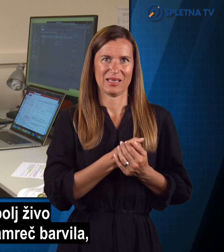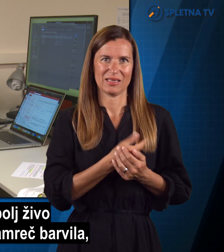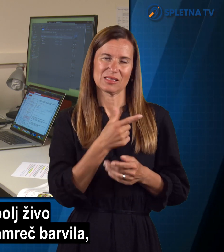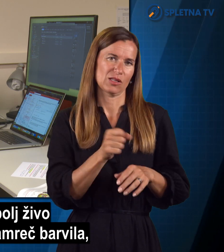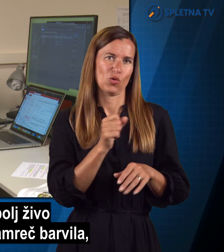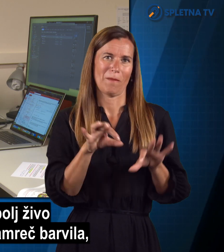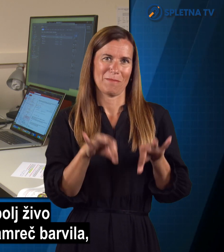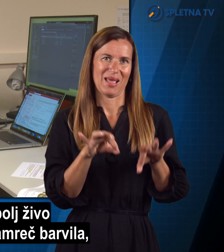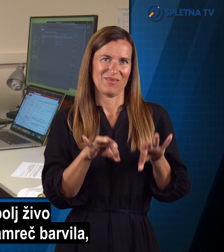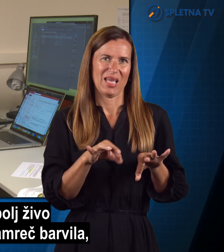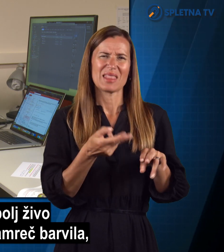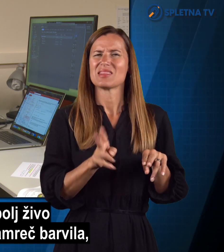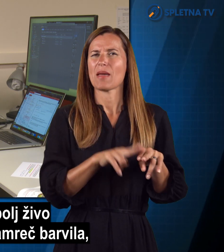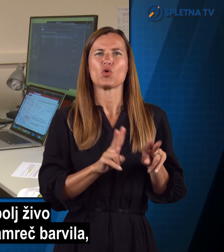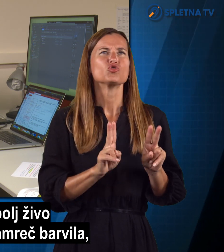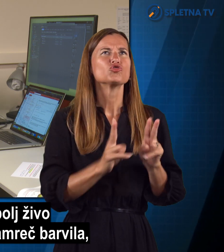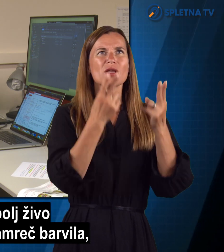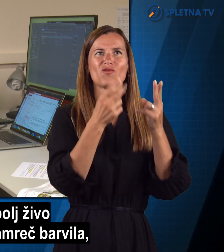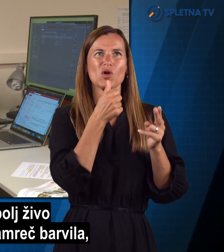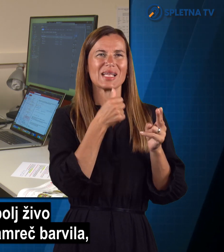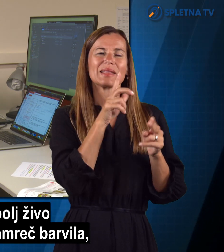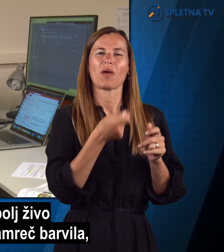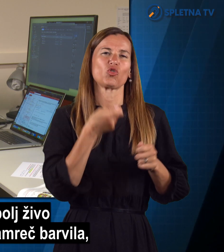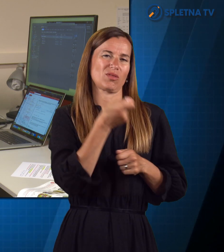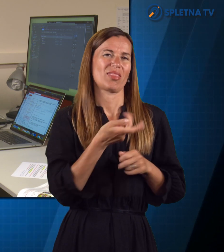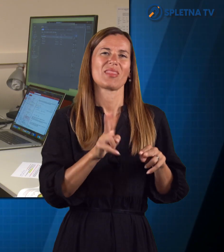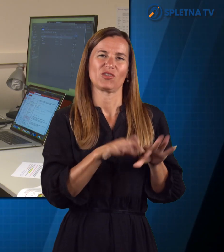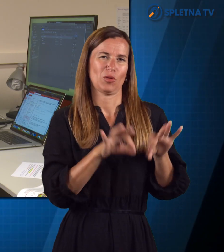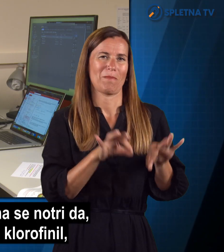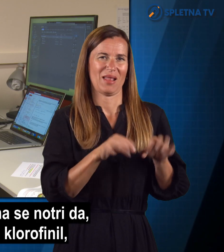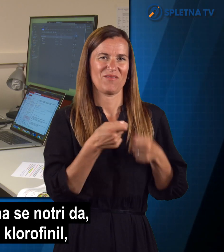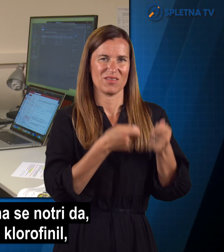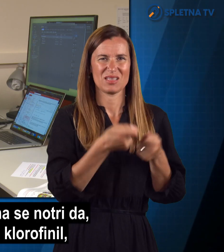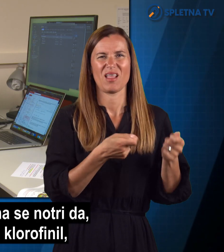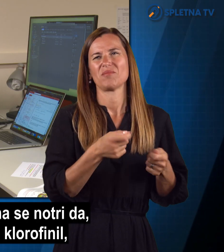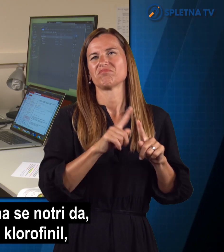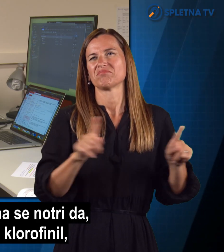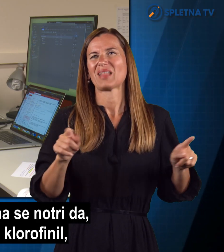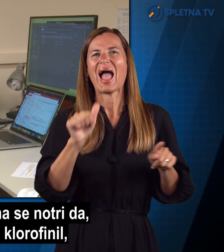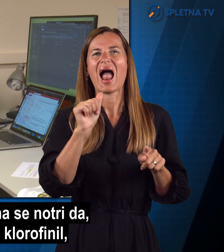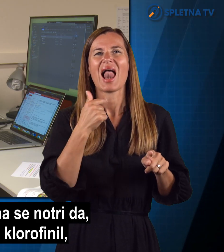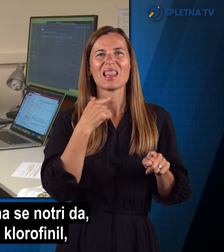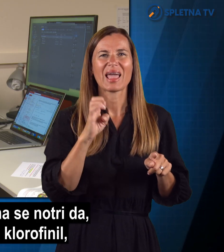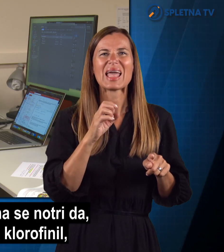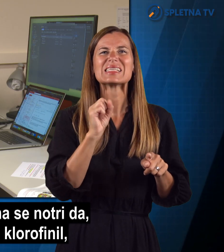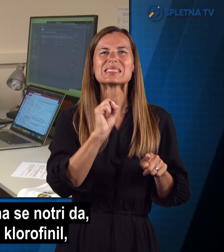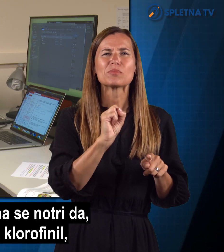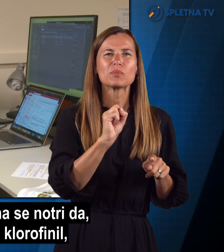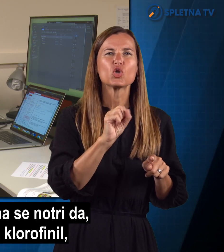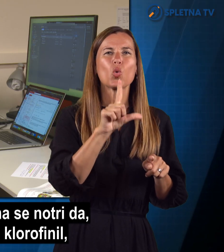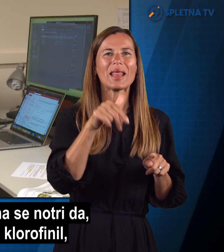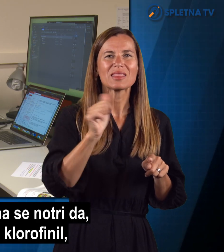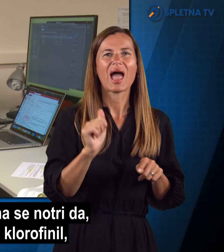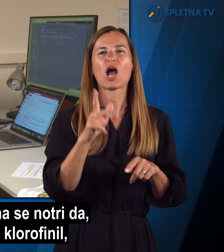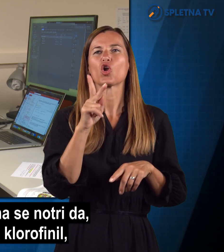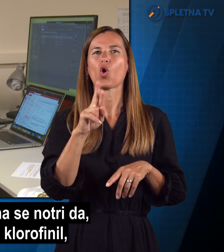tako da barva res ni. Tisti najbolj živo zeleni imajo najbrž barvila, vsebuje recimo spirulina se noter da, tudi kakšni